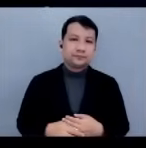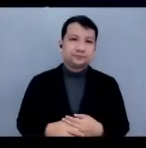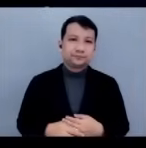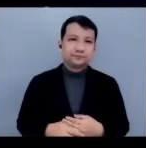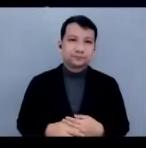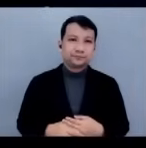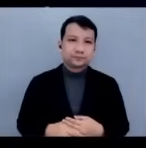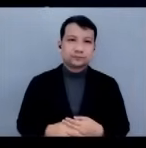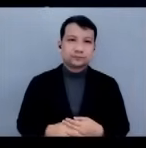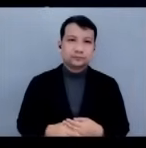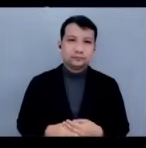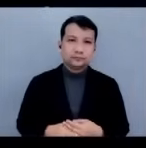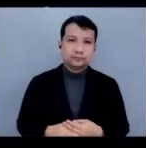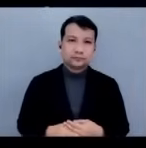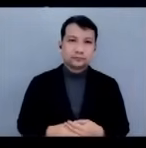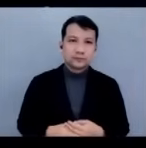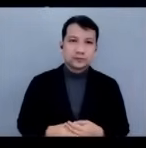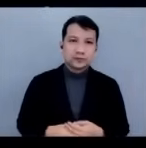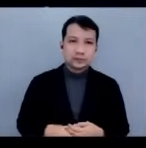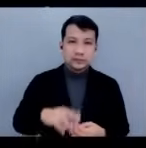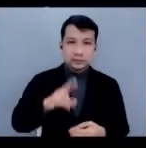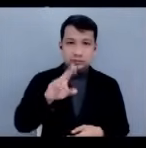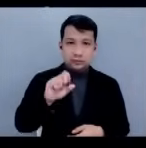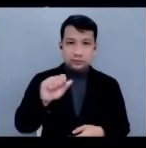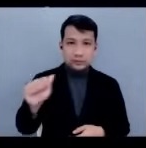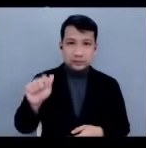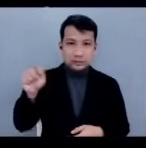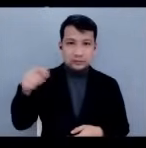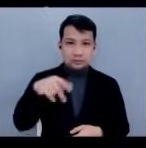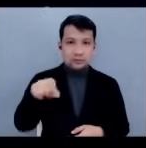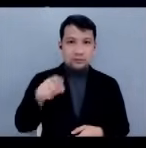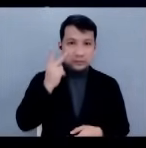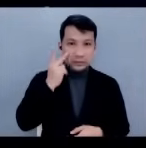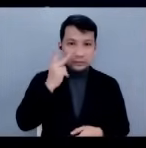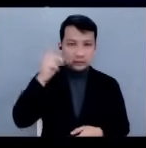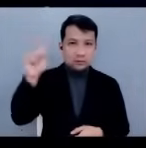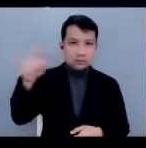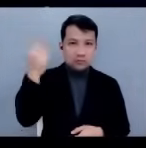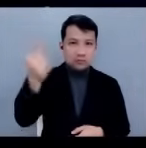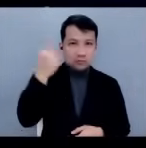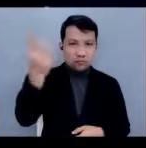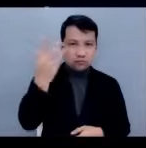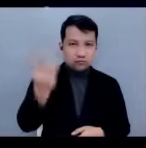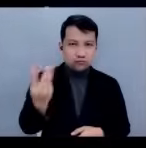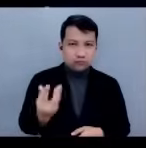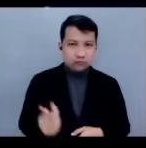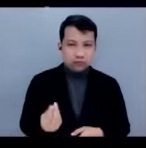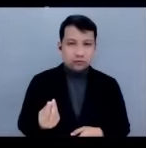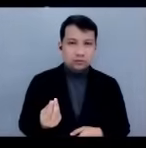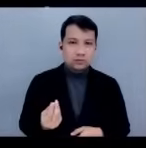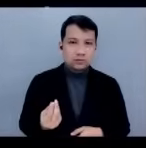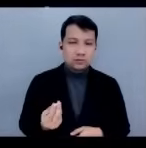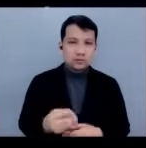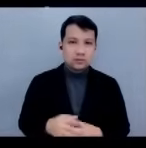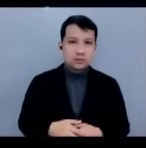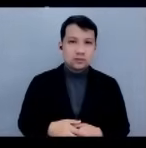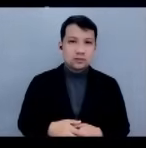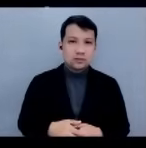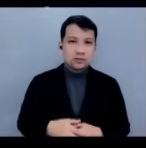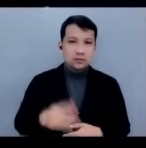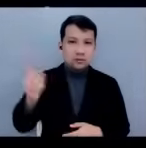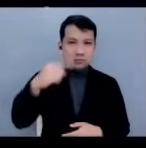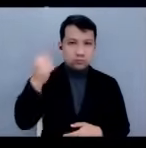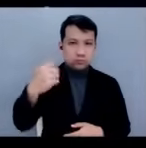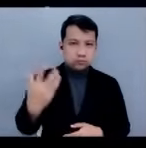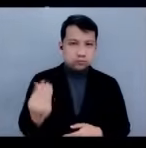Sa Venetia, Pennsylvania sa Amerika, nasa pulsa video ang pananalasa ng buhawi. Winalis nito ang mga